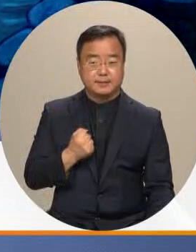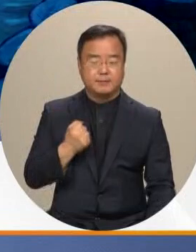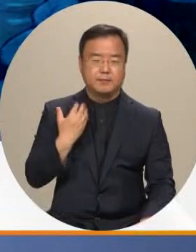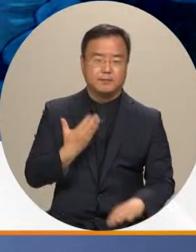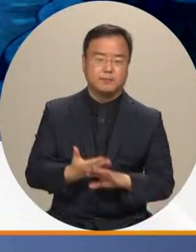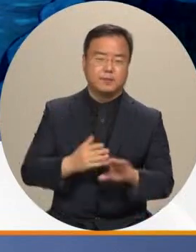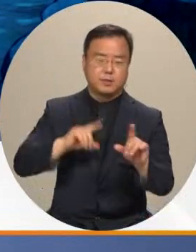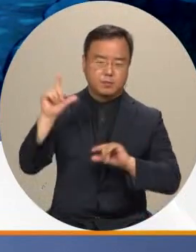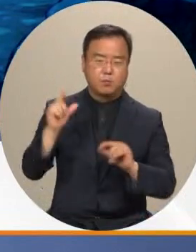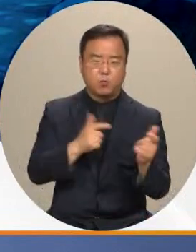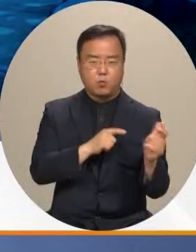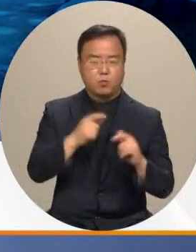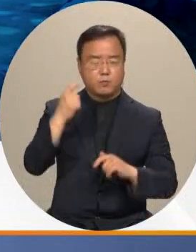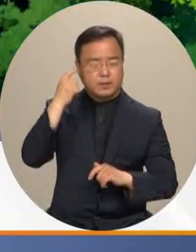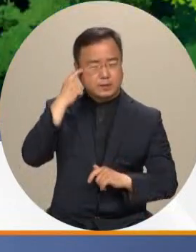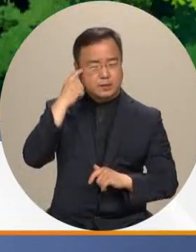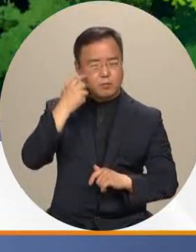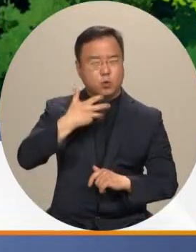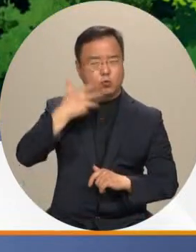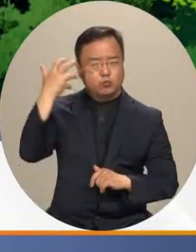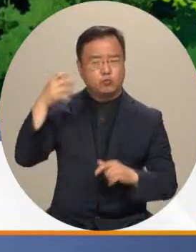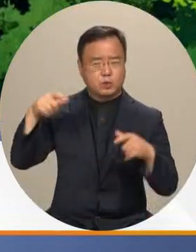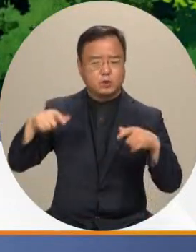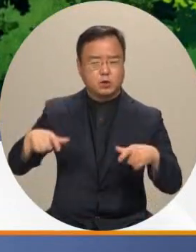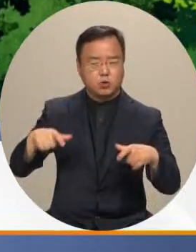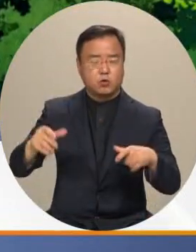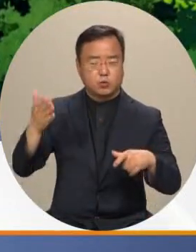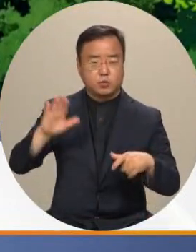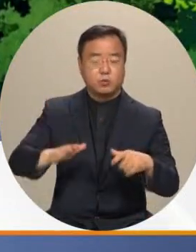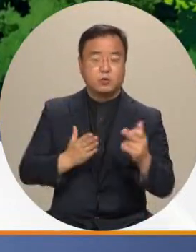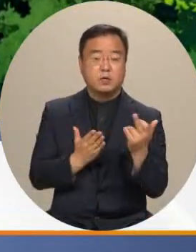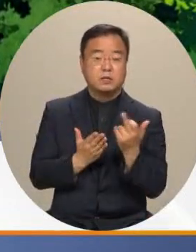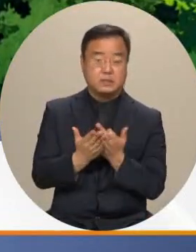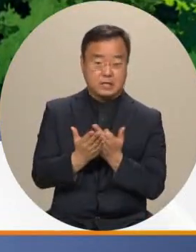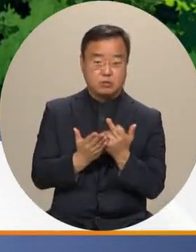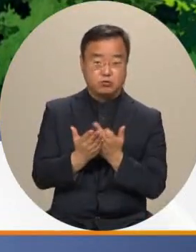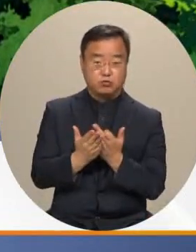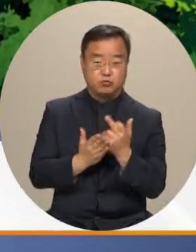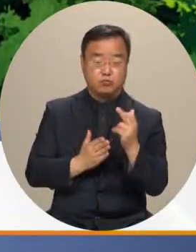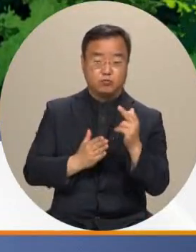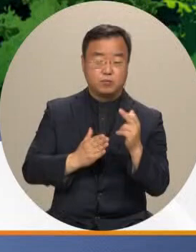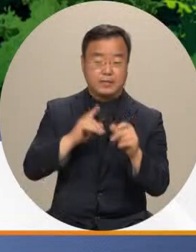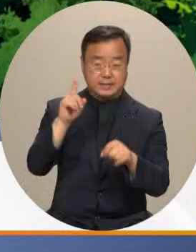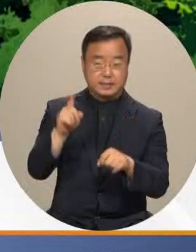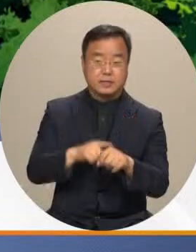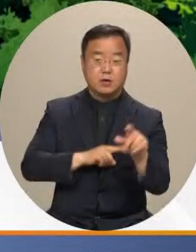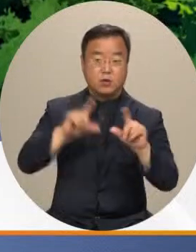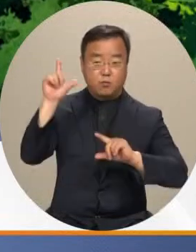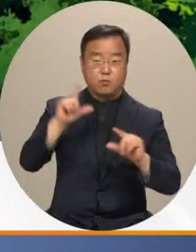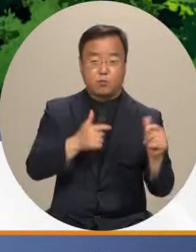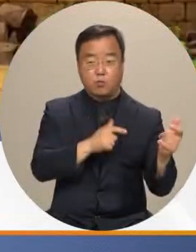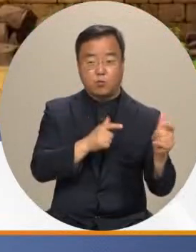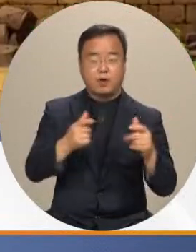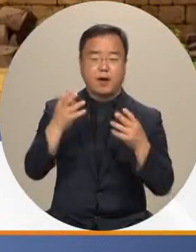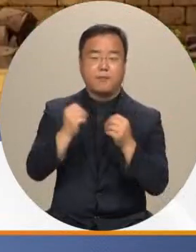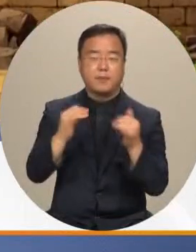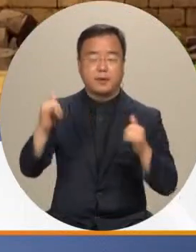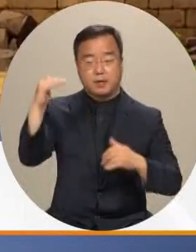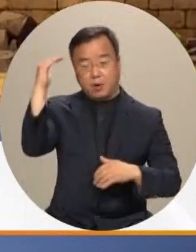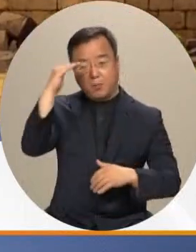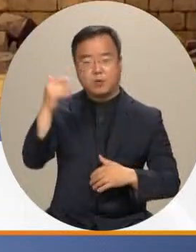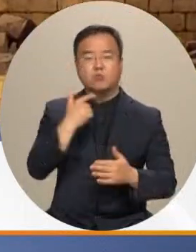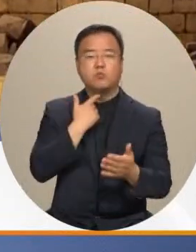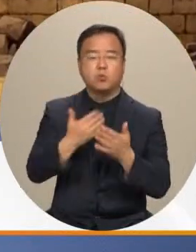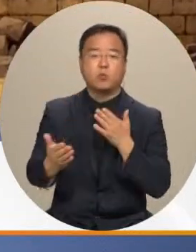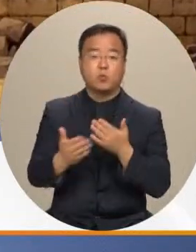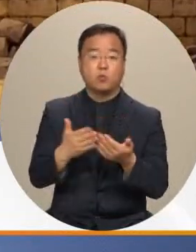다른 부분은 상상의 영역이었는데 그 제주 그 풍경은 아무래도 많은 분들이 봐왔고